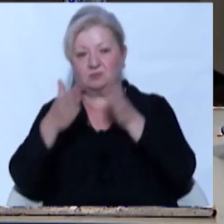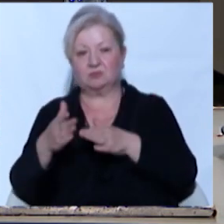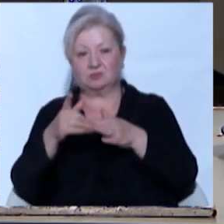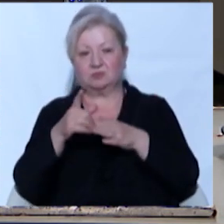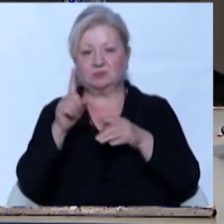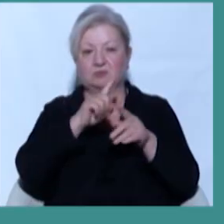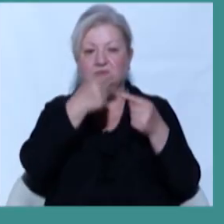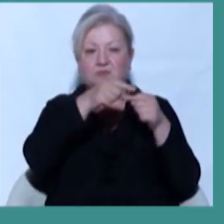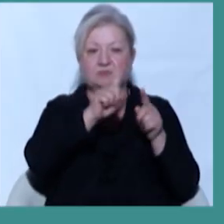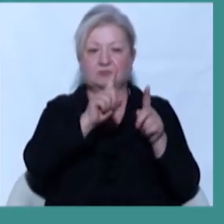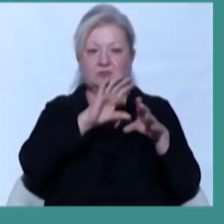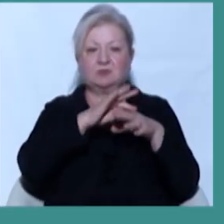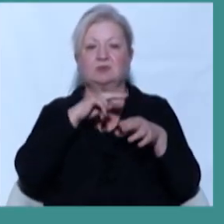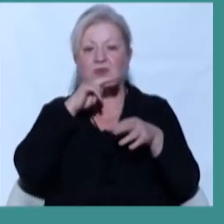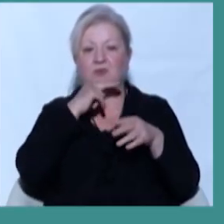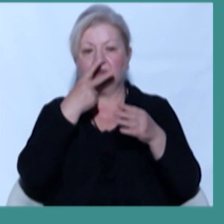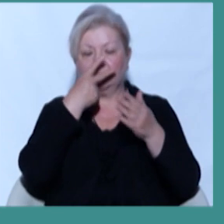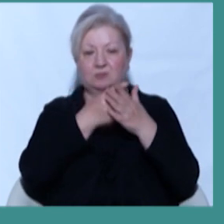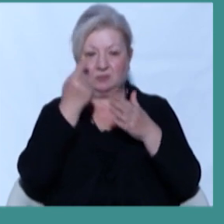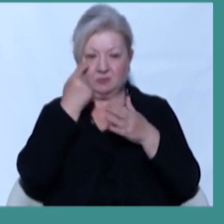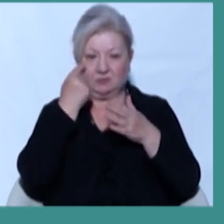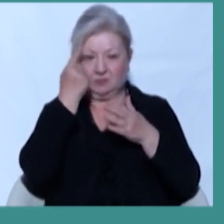დავაკვირდეთ ბროლს.